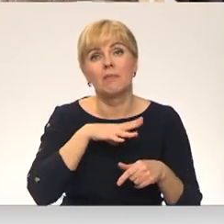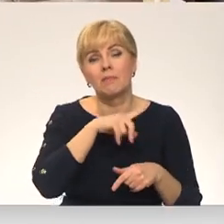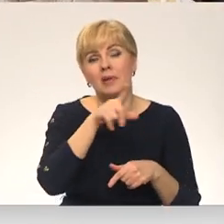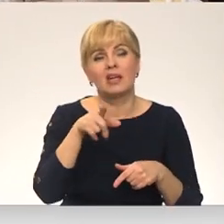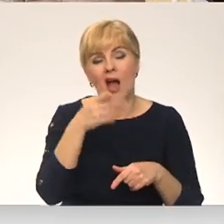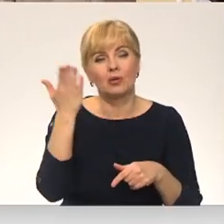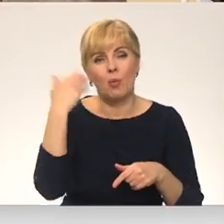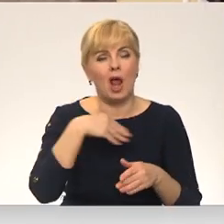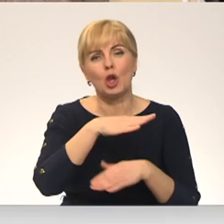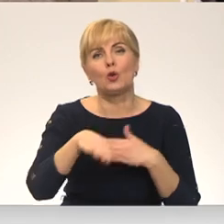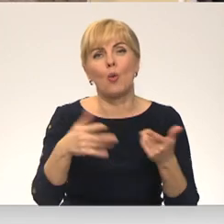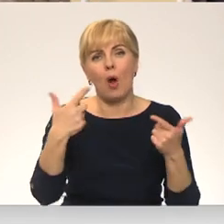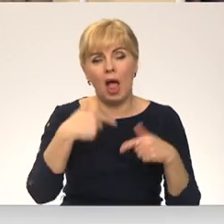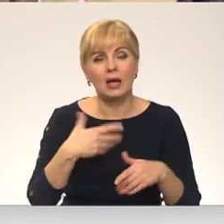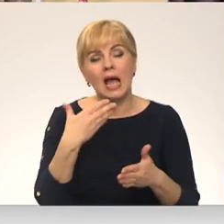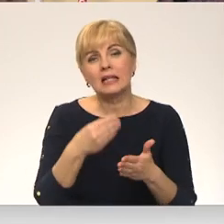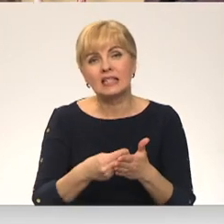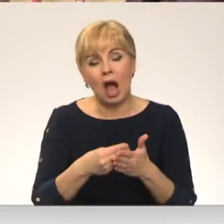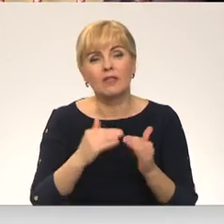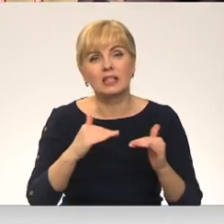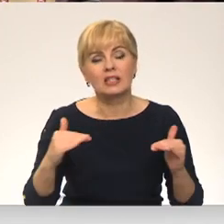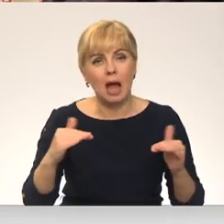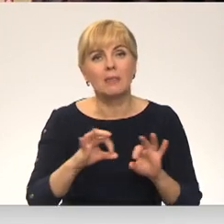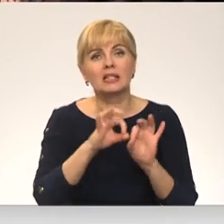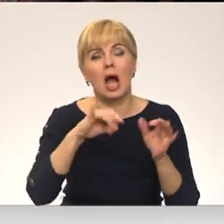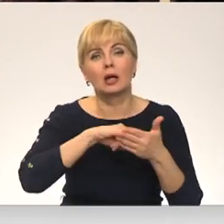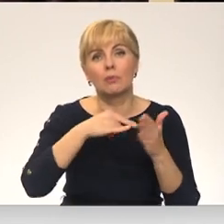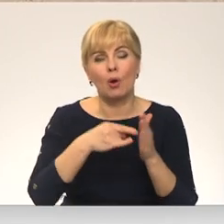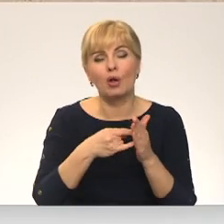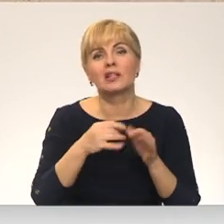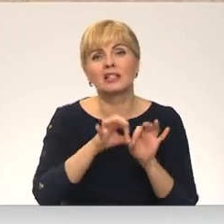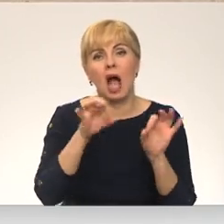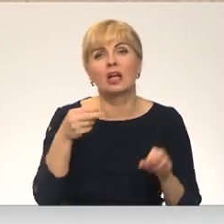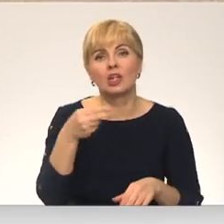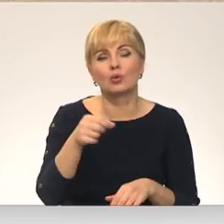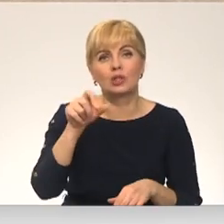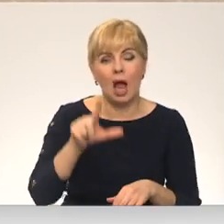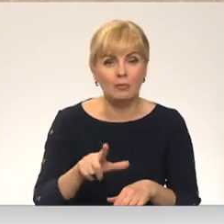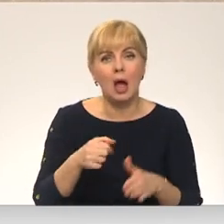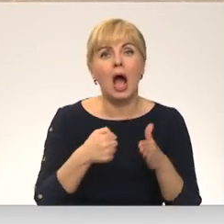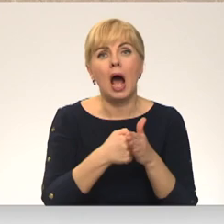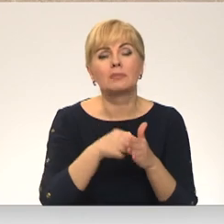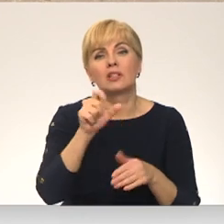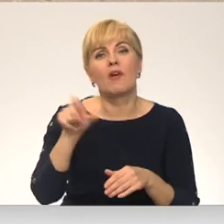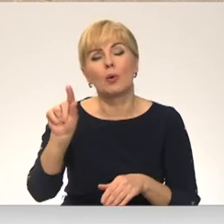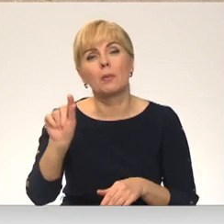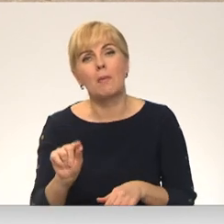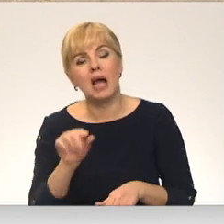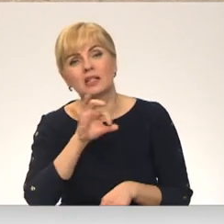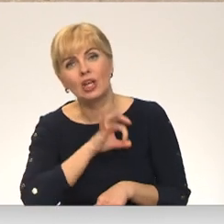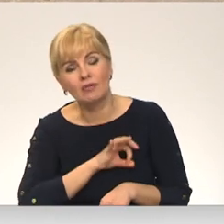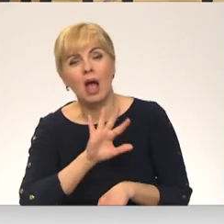bija. Programma pats savam saimes galdam aizsākta 2017. Gadā. Tā atbalsta cilvēks ar zemiem ienākumiem vai